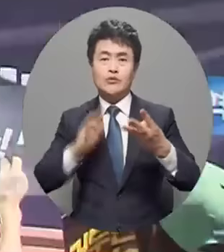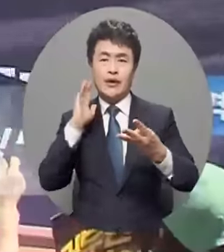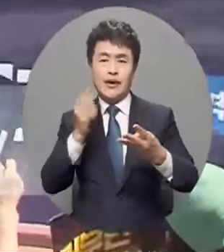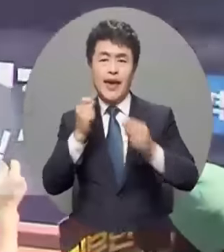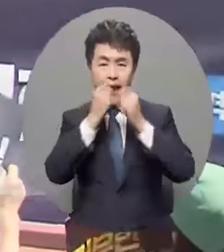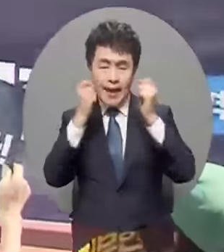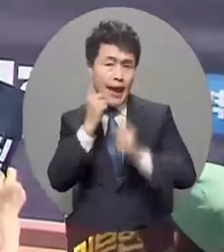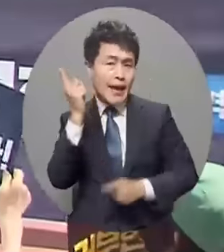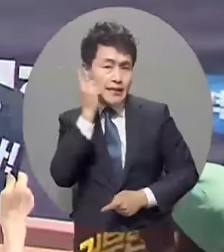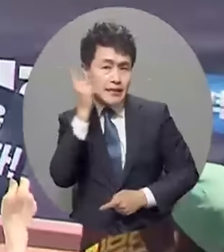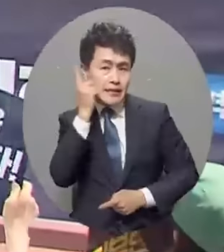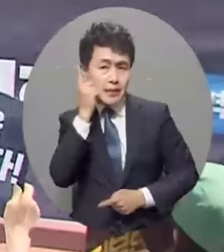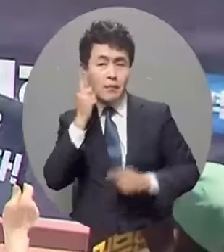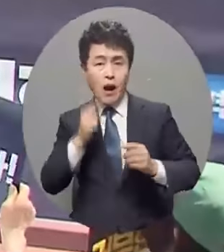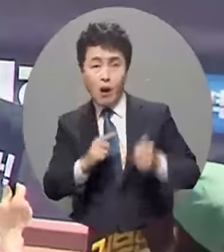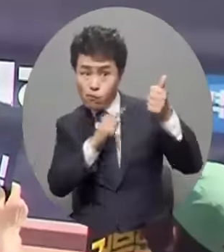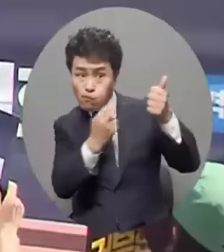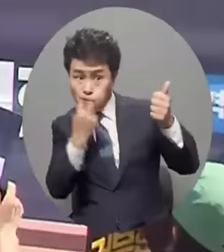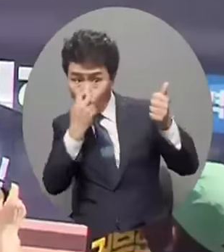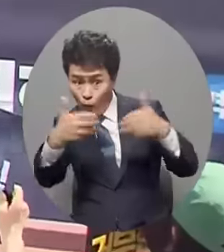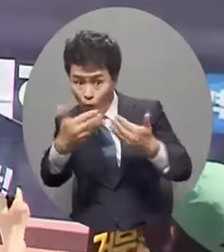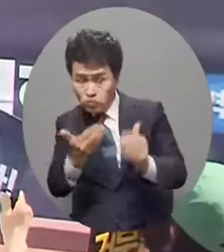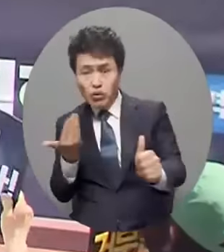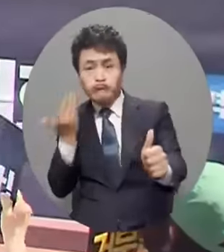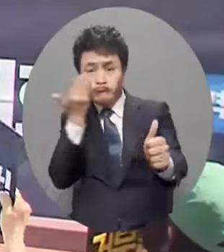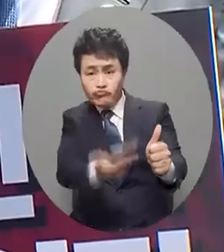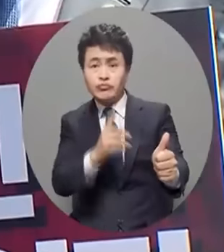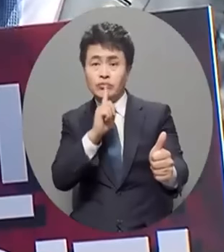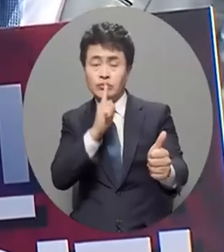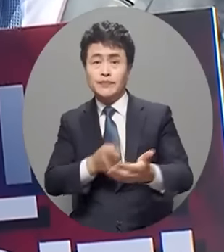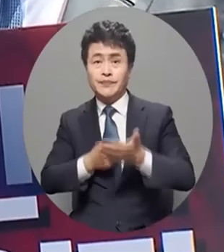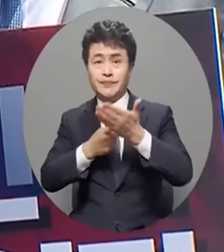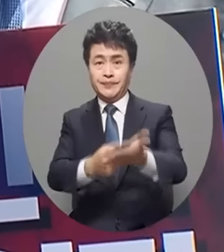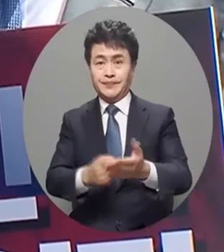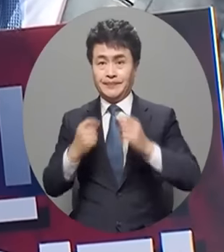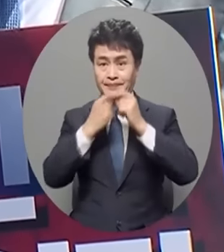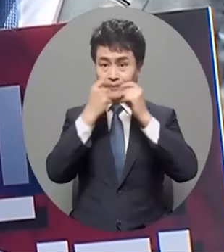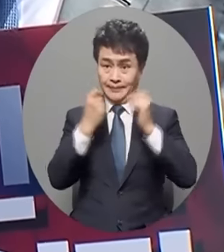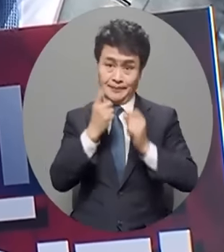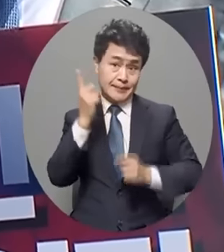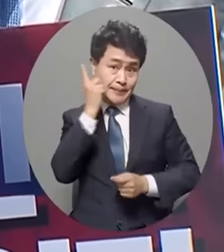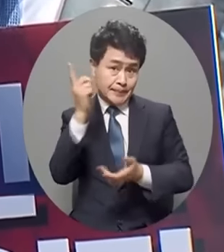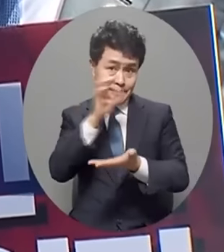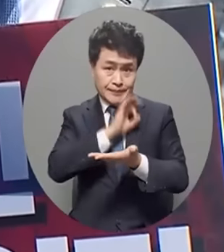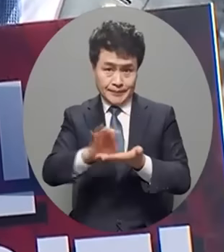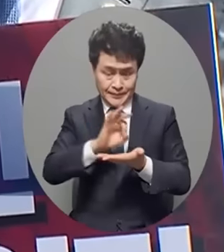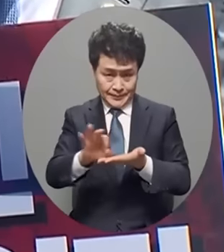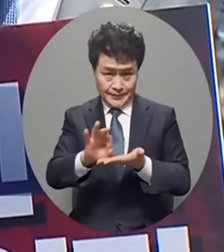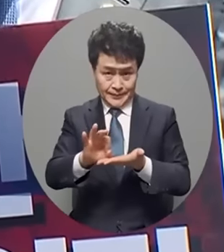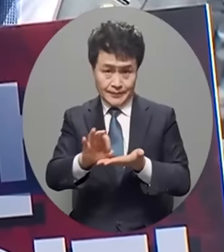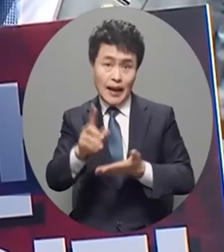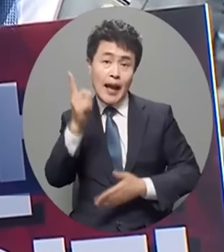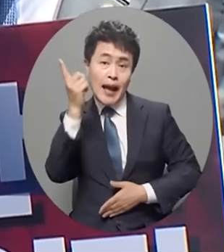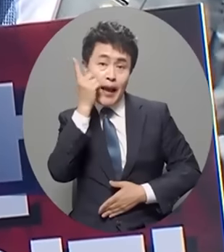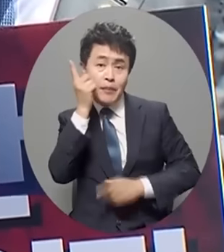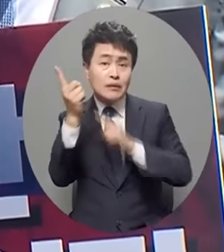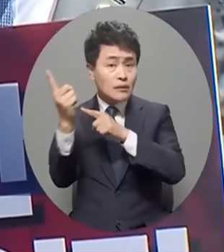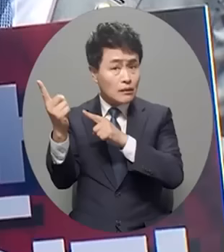스마트폰을 공수처에 제출하라고 압박했습니다. 개인적으로 쓰던 스마트폰이었습니다. 왜